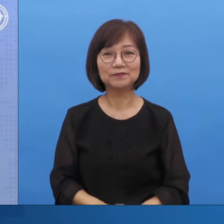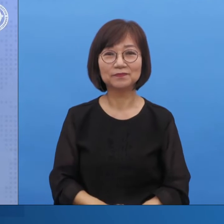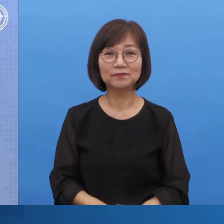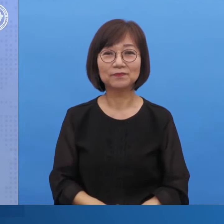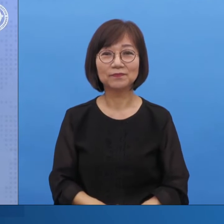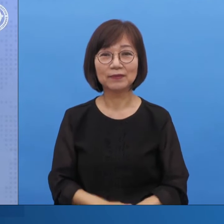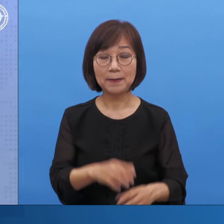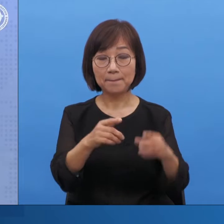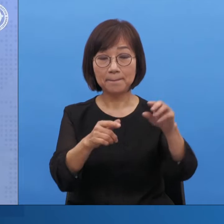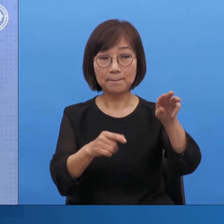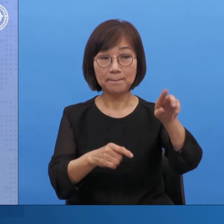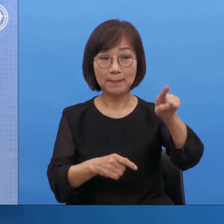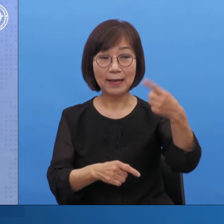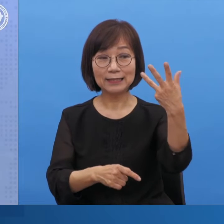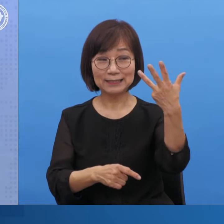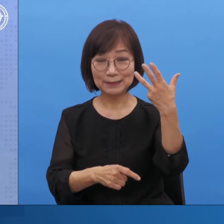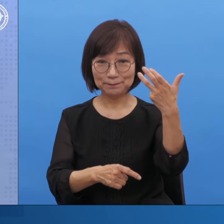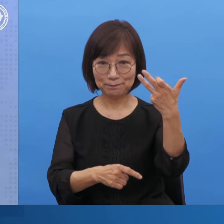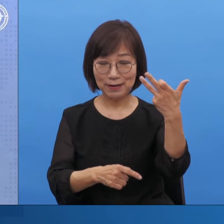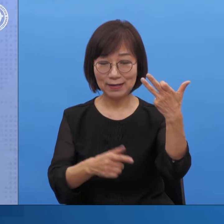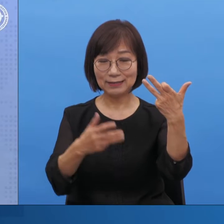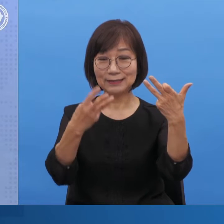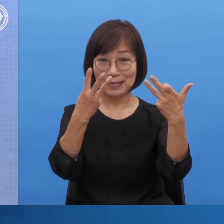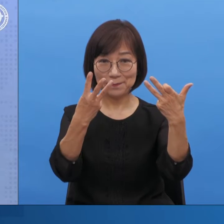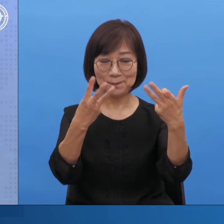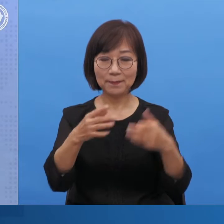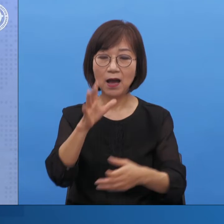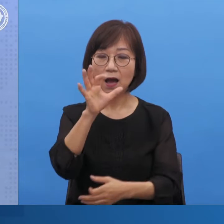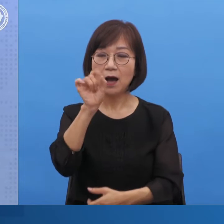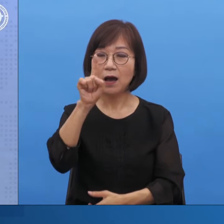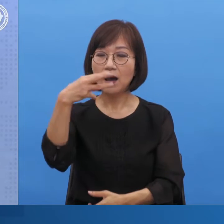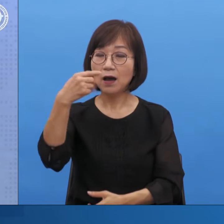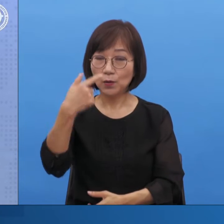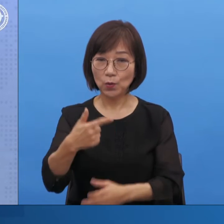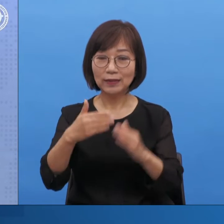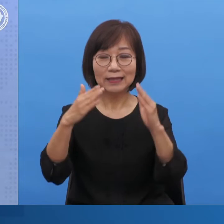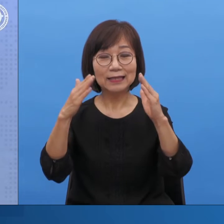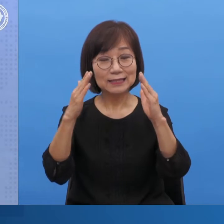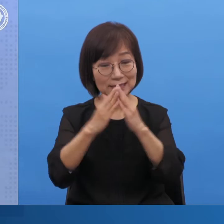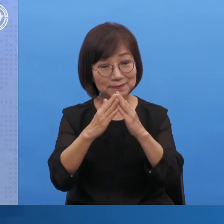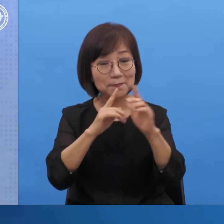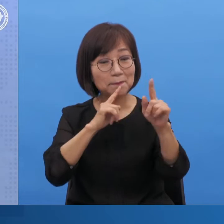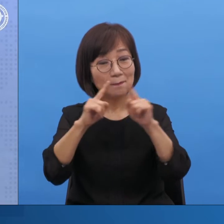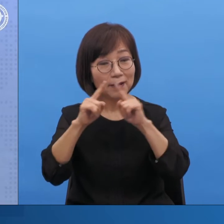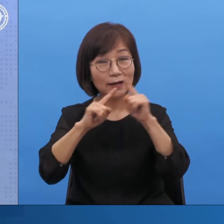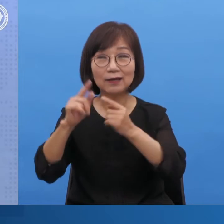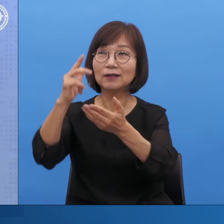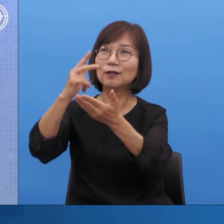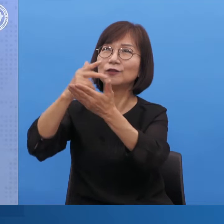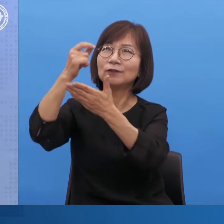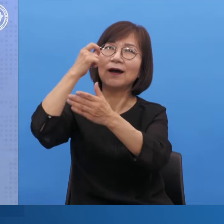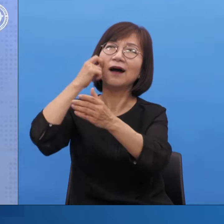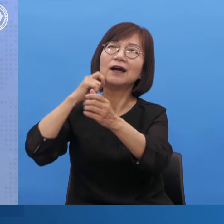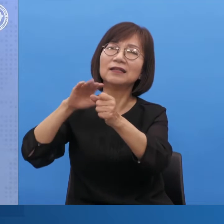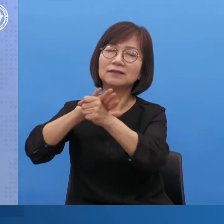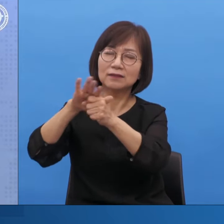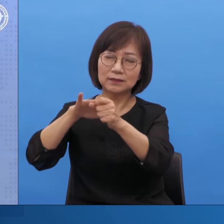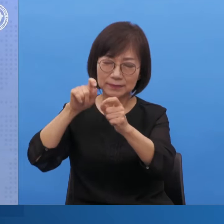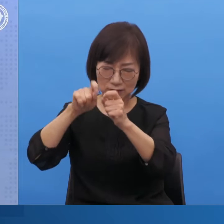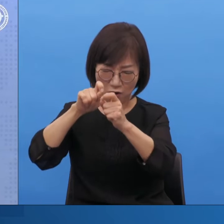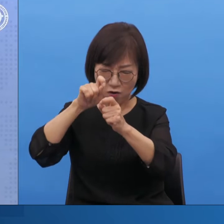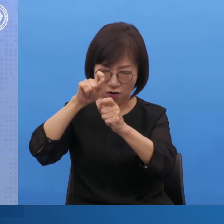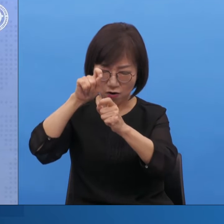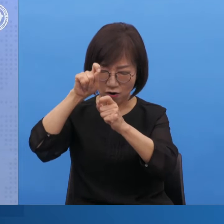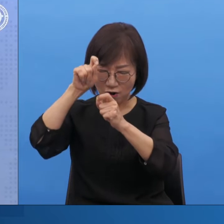3절에 아론의 집은 말하기를 그의 인자하심이 영원하다 할지로다. In verse 3, let the house of